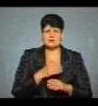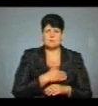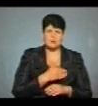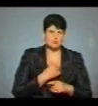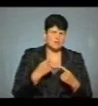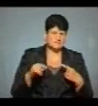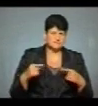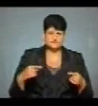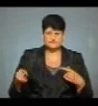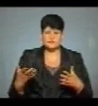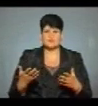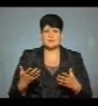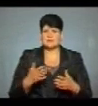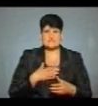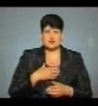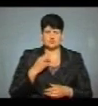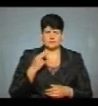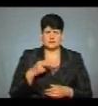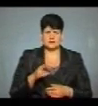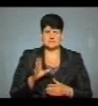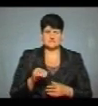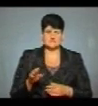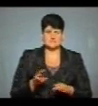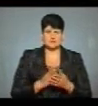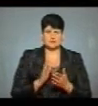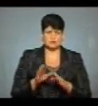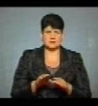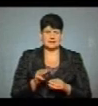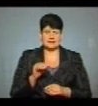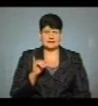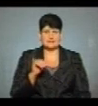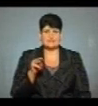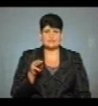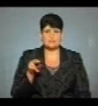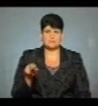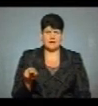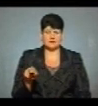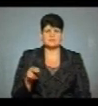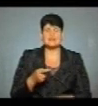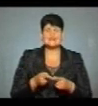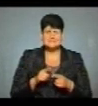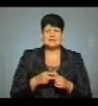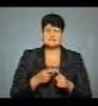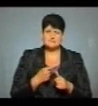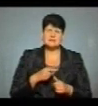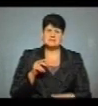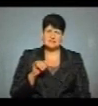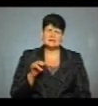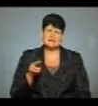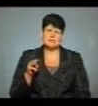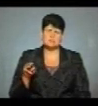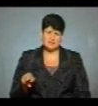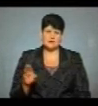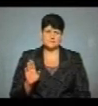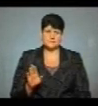нам, не з нашої вини. Тобто це всіх має тоді бути ІТП, так? Так, ну це називається ІТП, але практично це